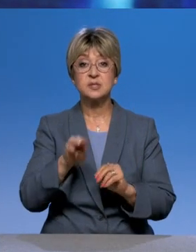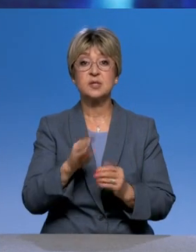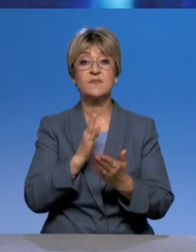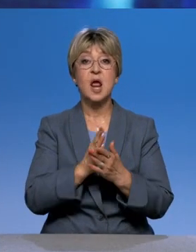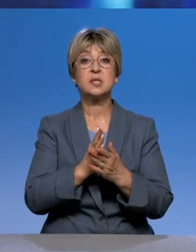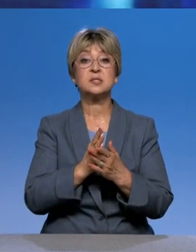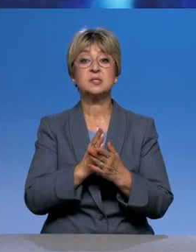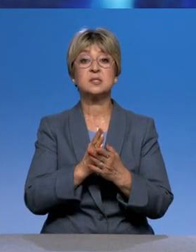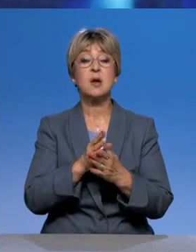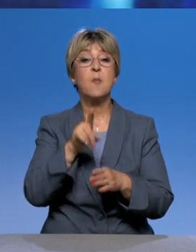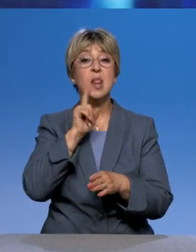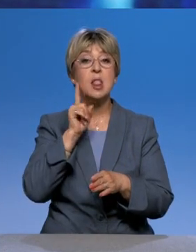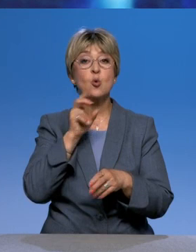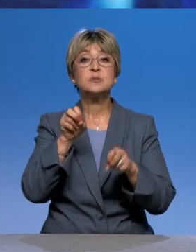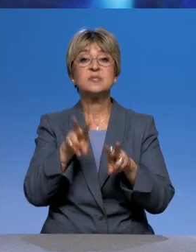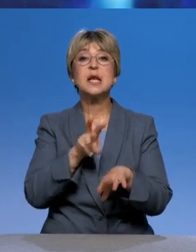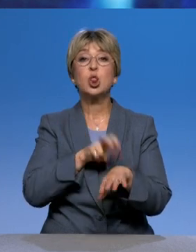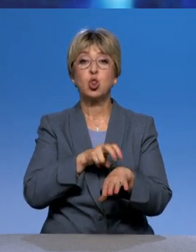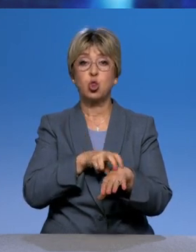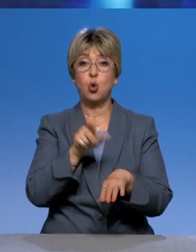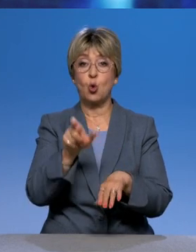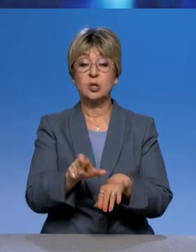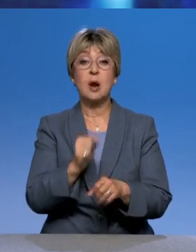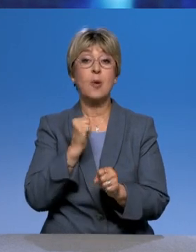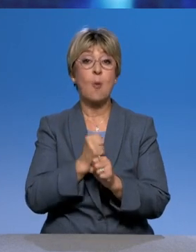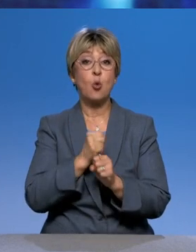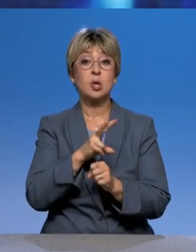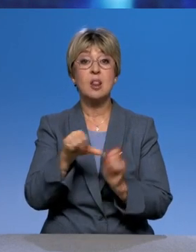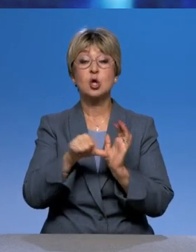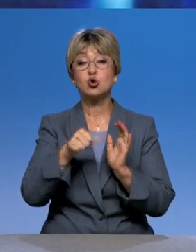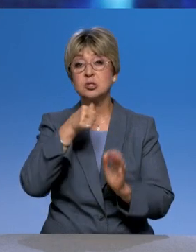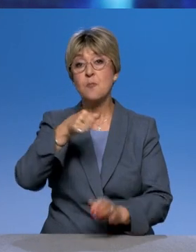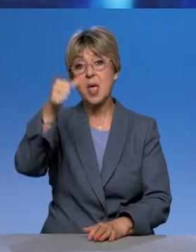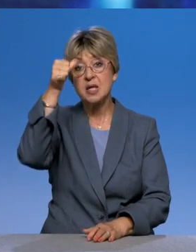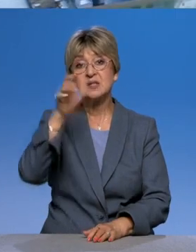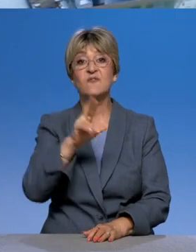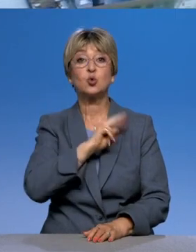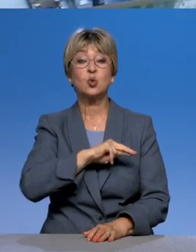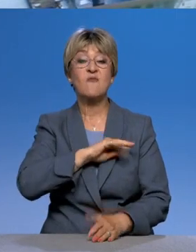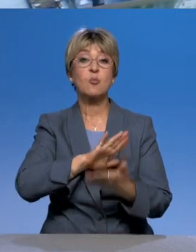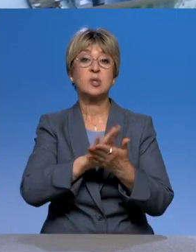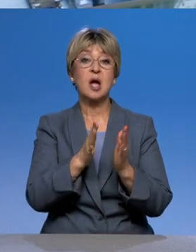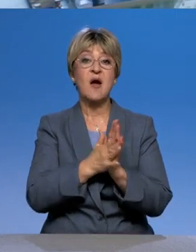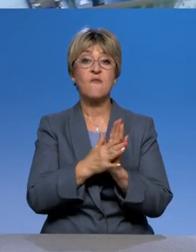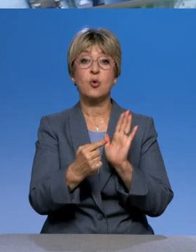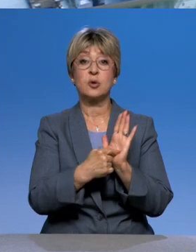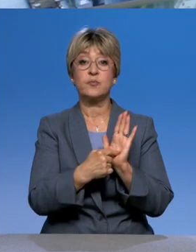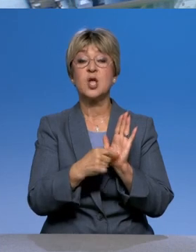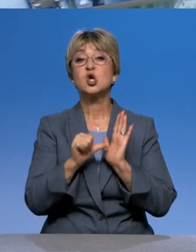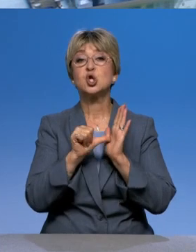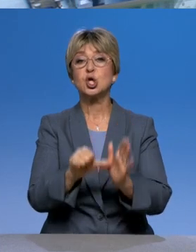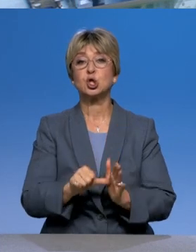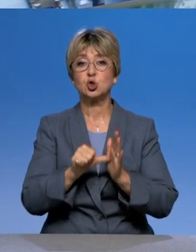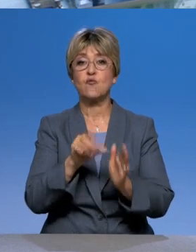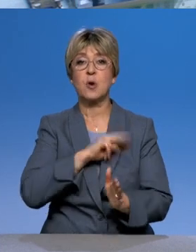доктором, молодым специалистом. Проработала 6 месяцев, в трудовом договоре рабочий день 6 часов.